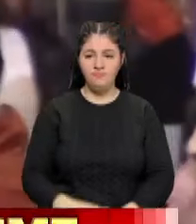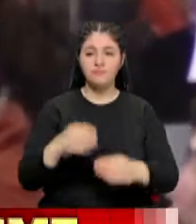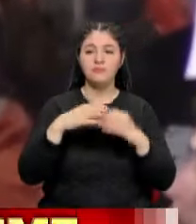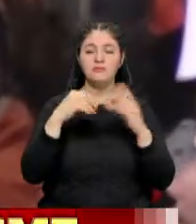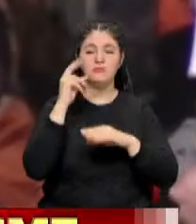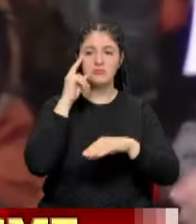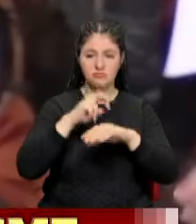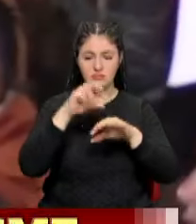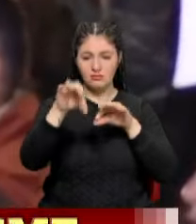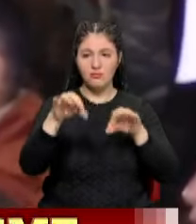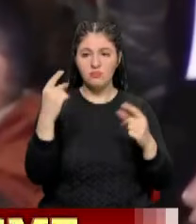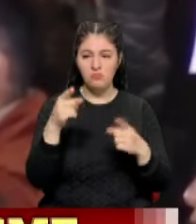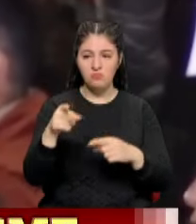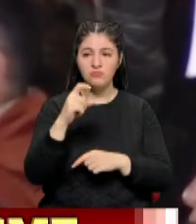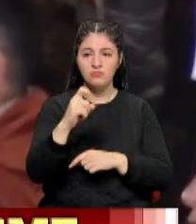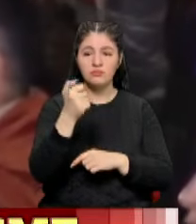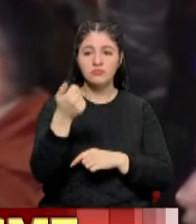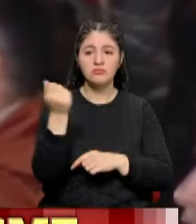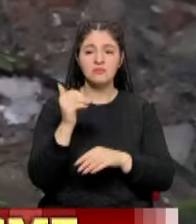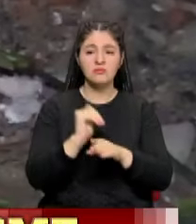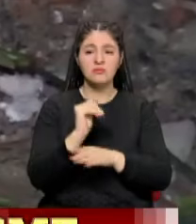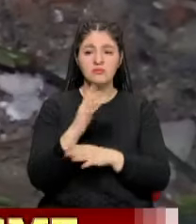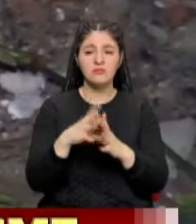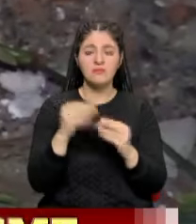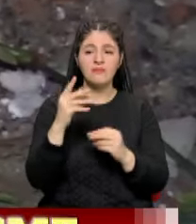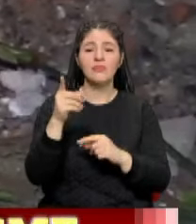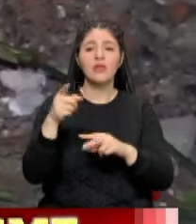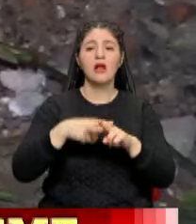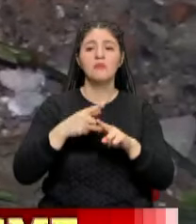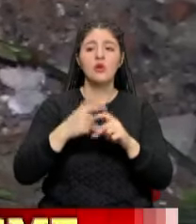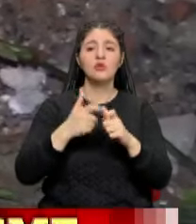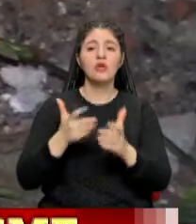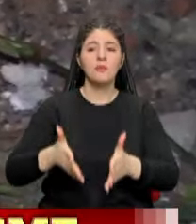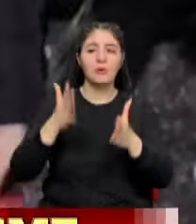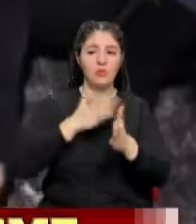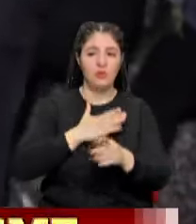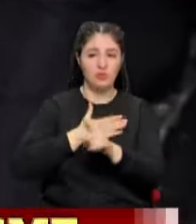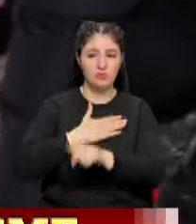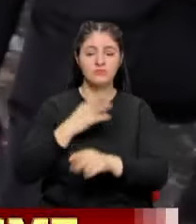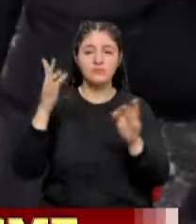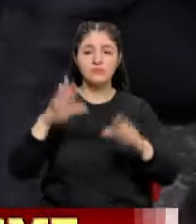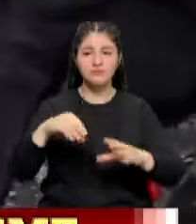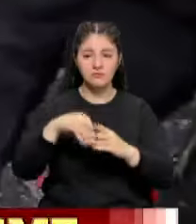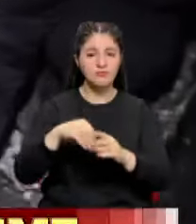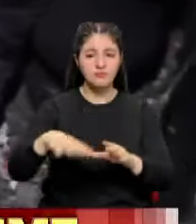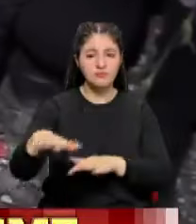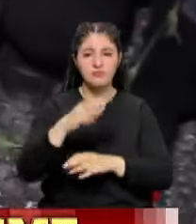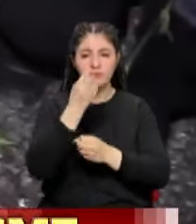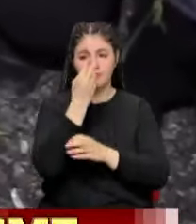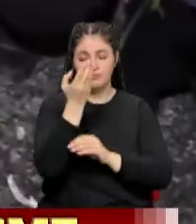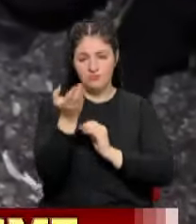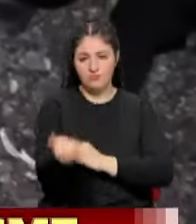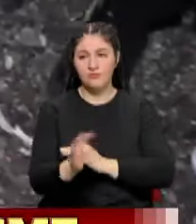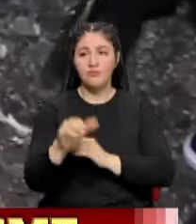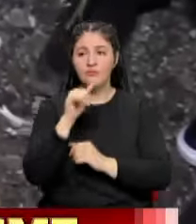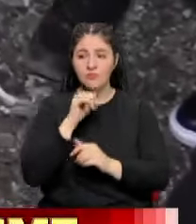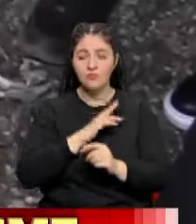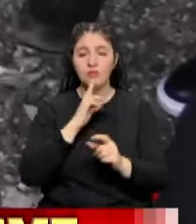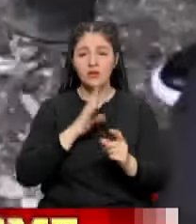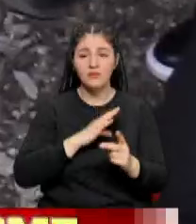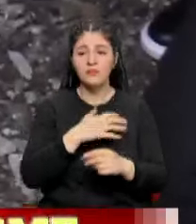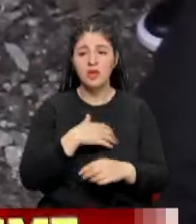Adana'da anma noktalarından biri 96 kişinin yaşamını yitirdiği Alpargün Apartmanı'nın önüydü. Enkaz alanına karanfiller bırakıldı. Oğlunu,